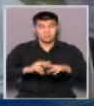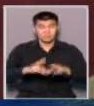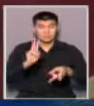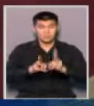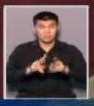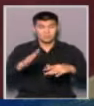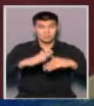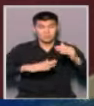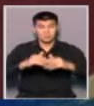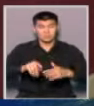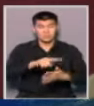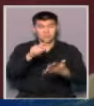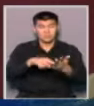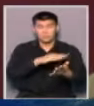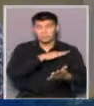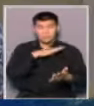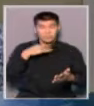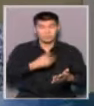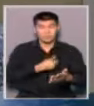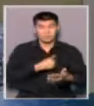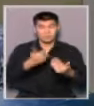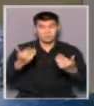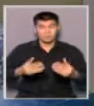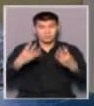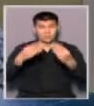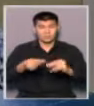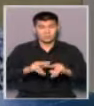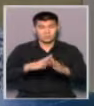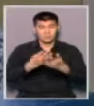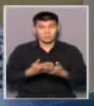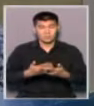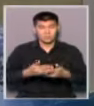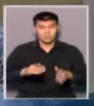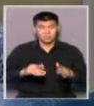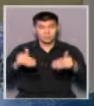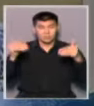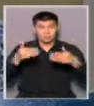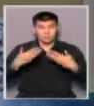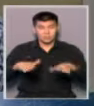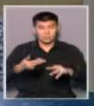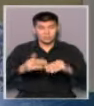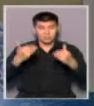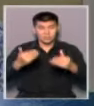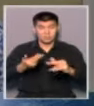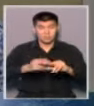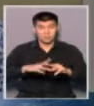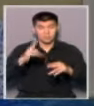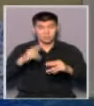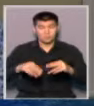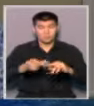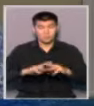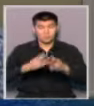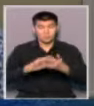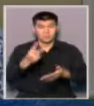аспазшы мамандықтарына сұраныс жоғары. Қазіргі таңда енді олар оқуды енді ғана аяқтап жатыр, бірақ енді аяқтаса да